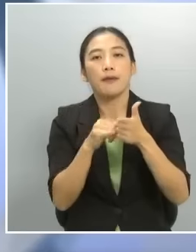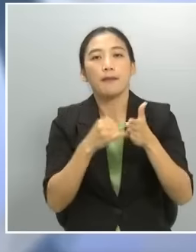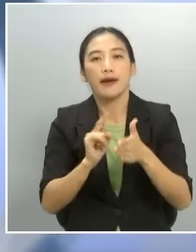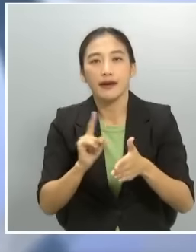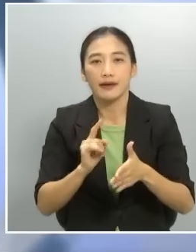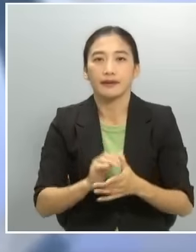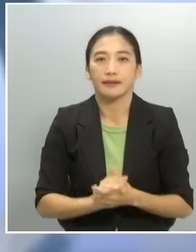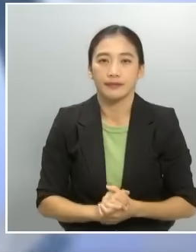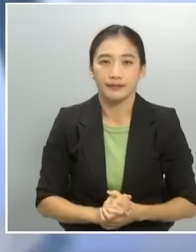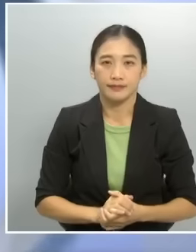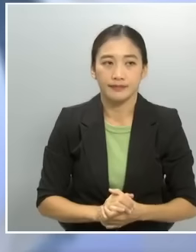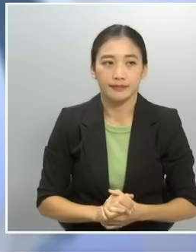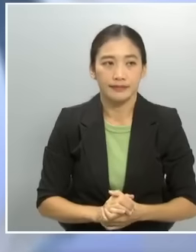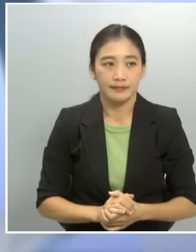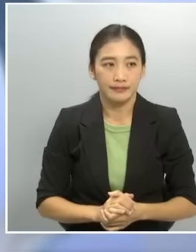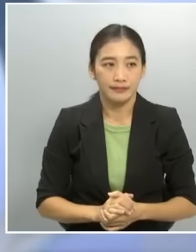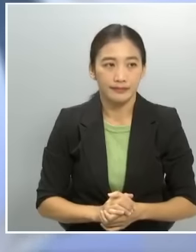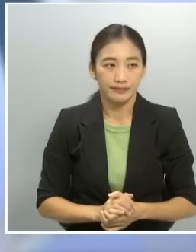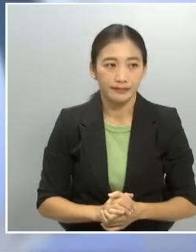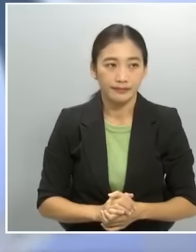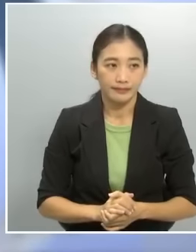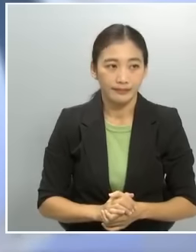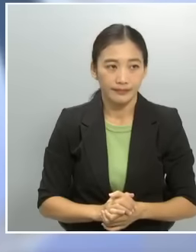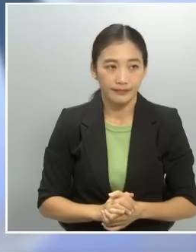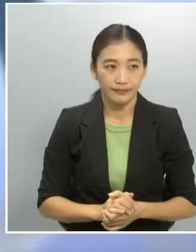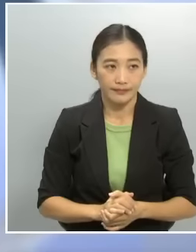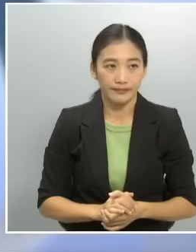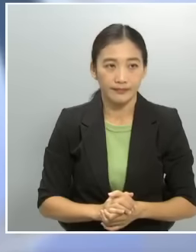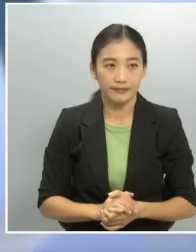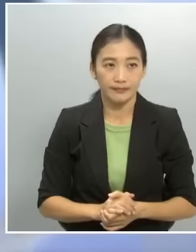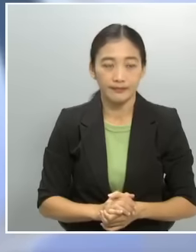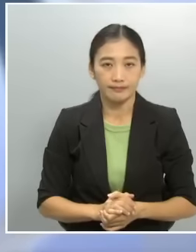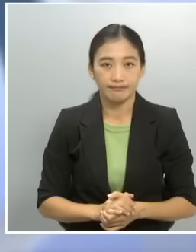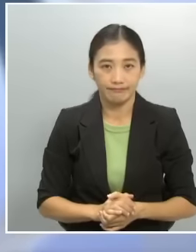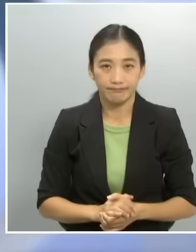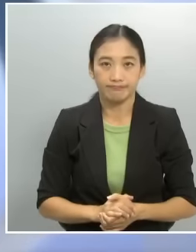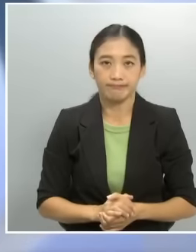รนะอันนี้เรานะ จบเรียบร้อย นายนาว ัน